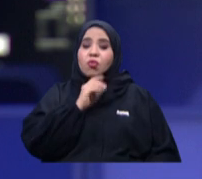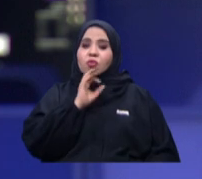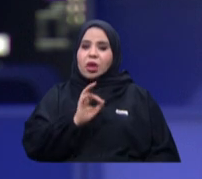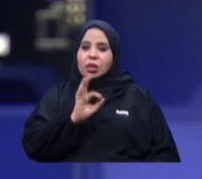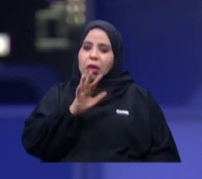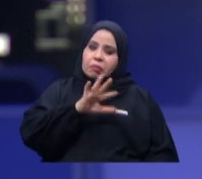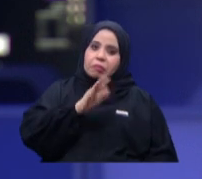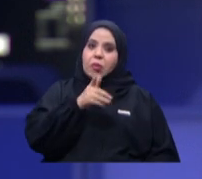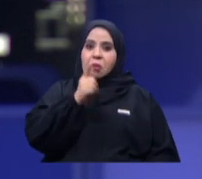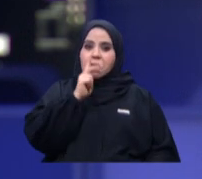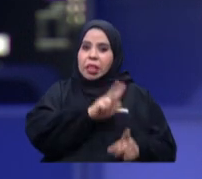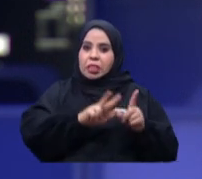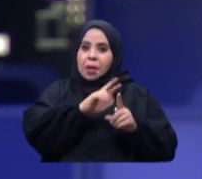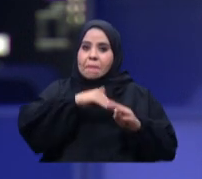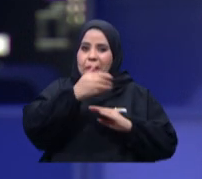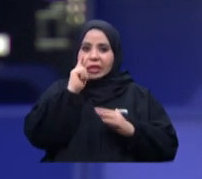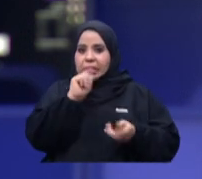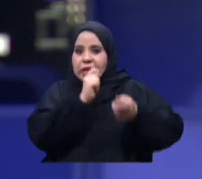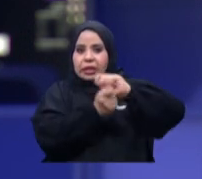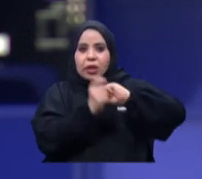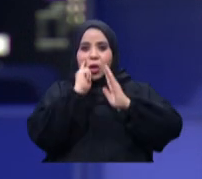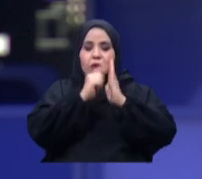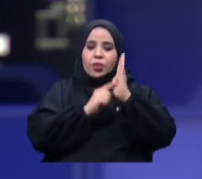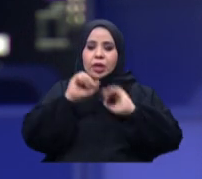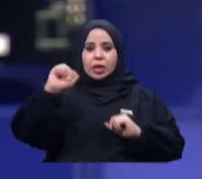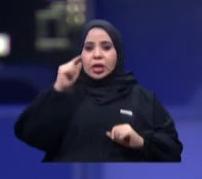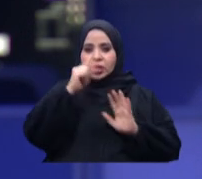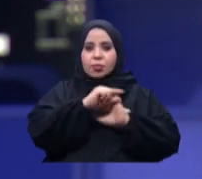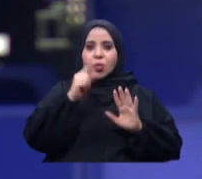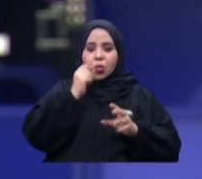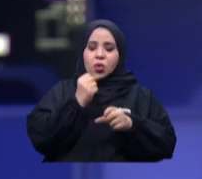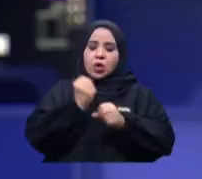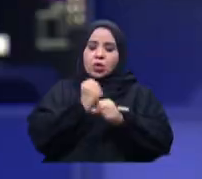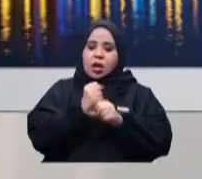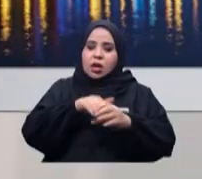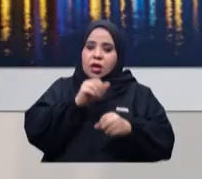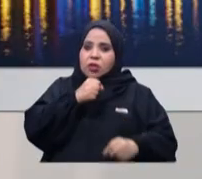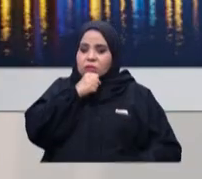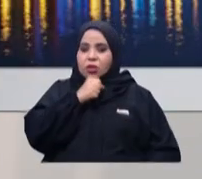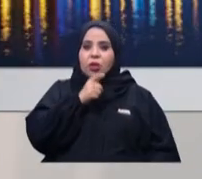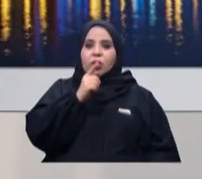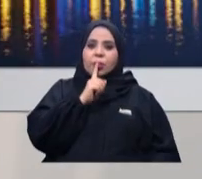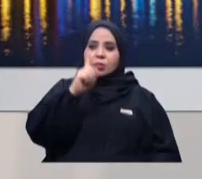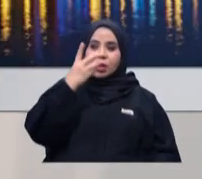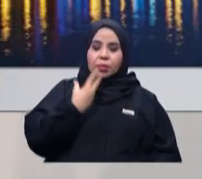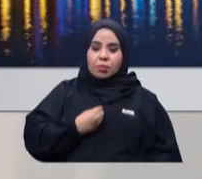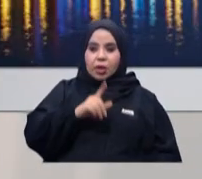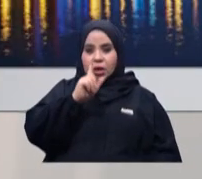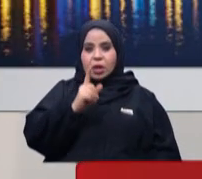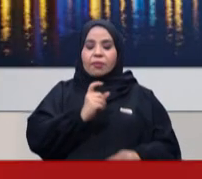الافتراضية تتأثر بعد التعديلات على القوانين المتعلقة بالتقاعد؟ بسم الله الرحمن الرحيم، نرحب